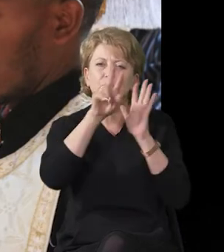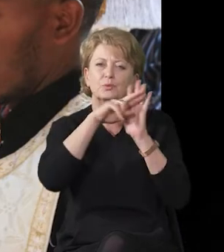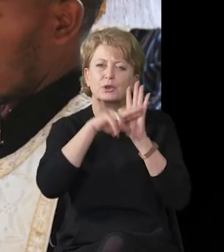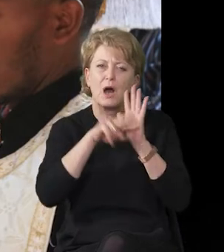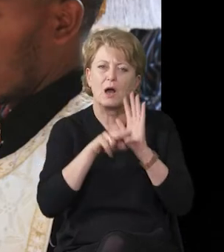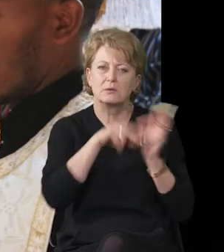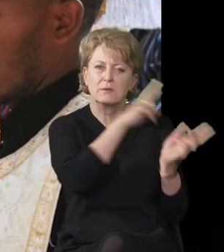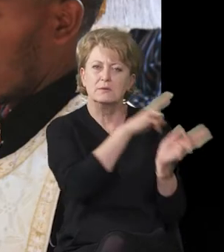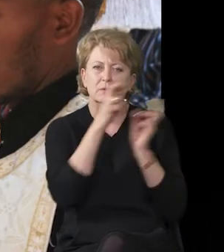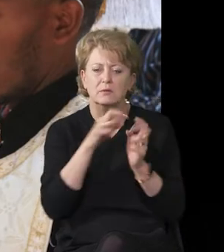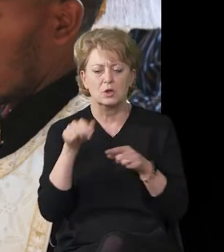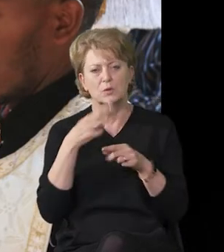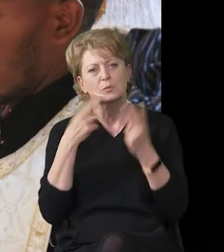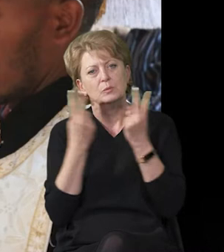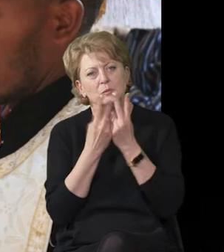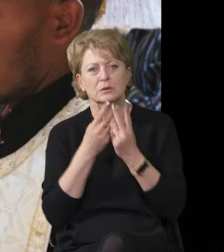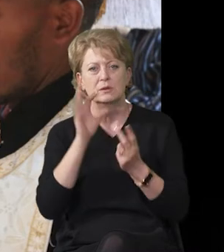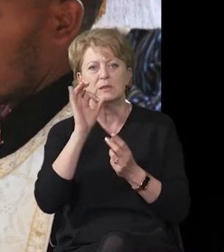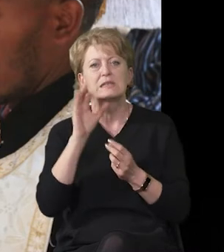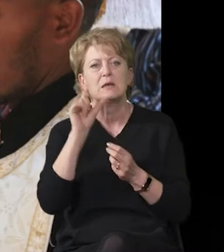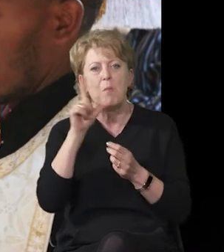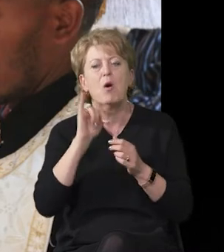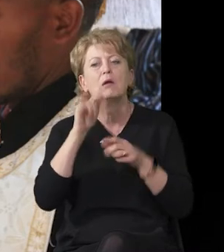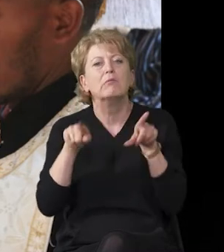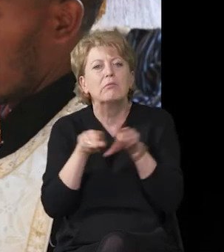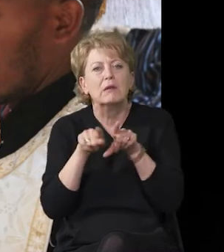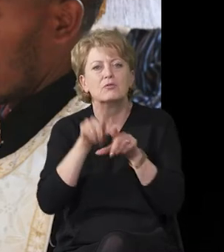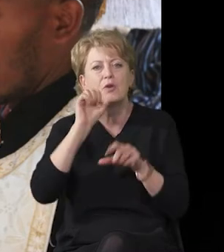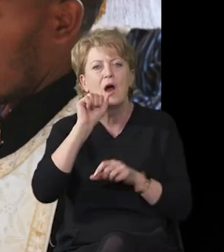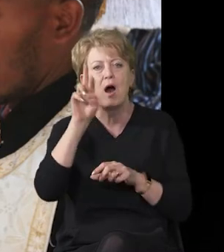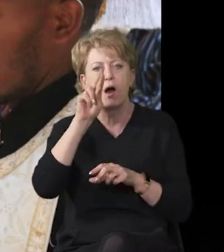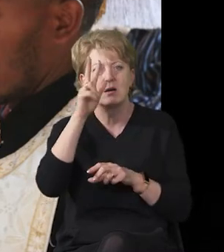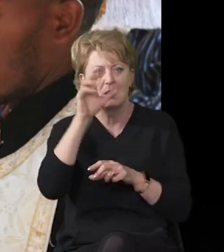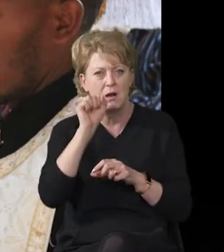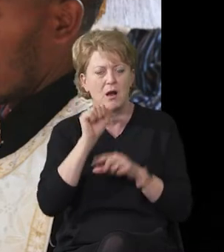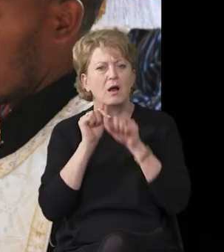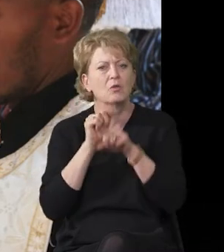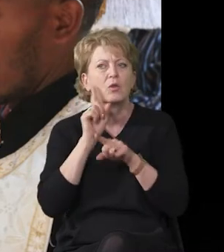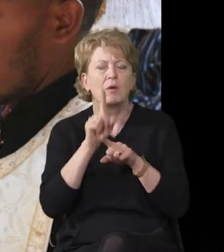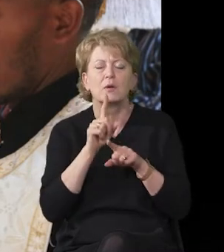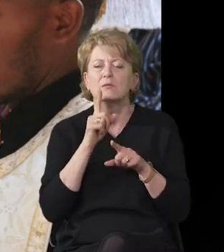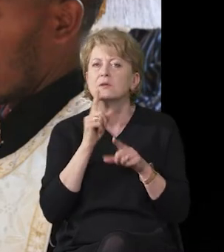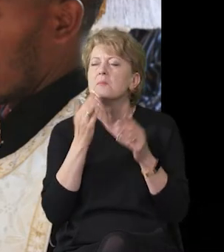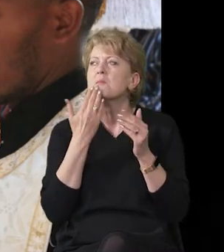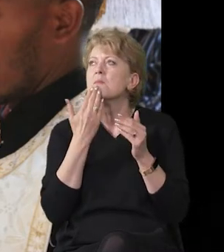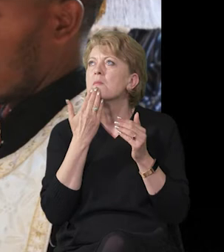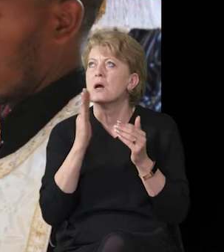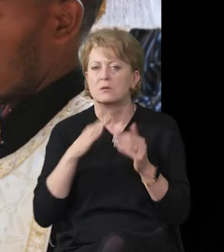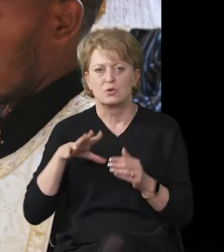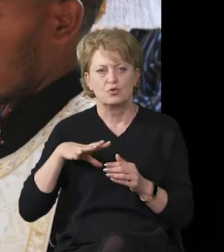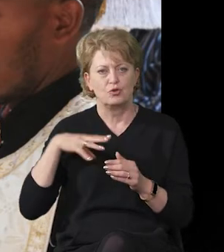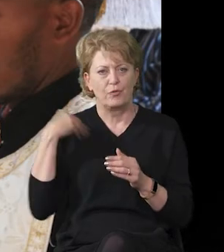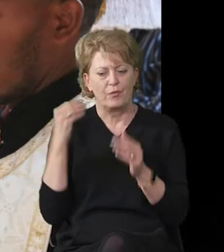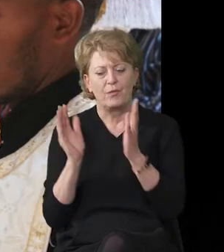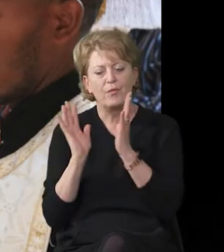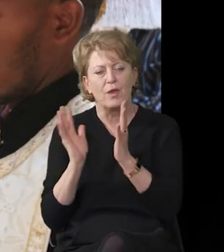dziesięciorga przykazań, a także Arkę Przymierza. W zasadzie to jest najświętszy przedmiot, który znajduje się w etiopskich